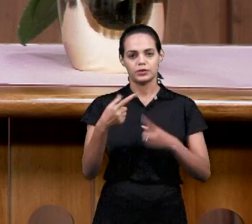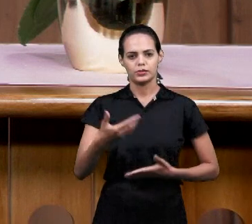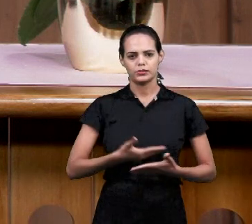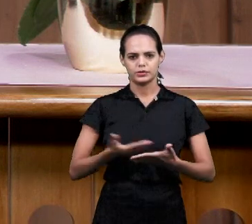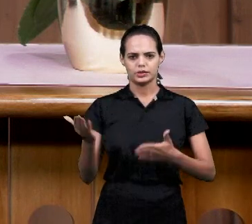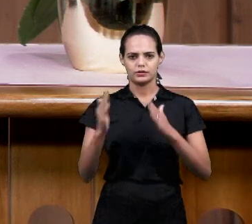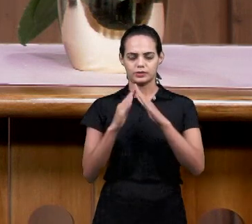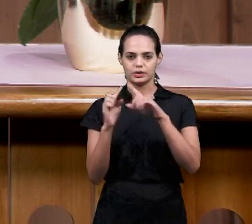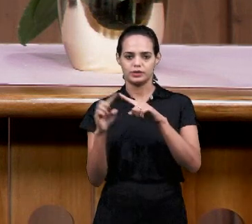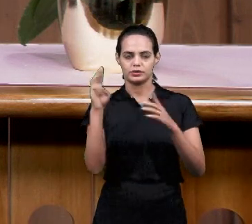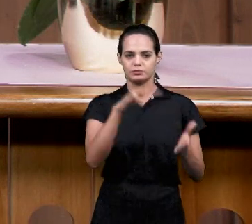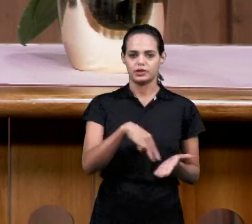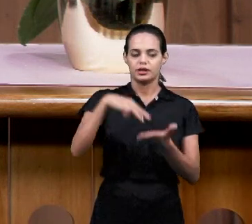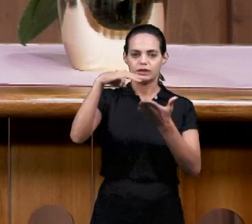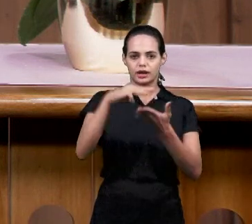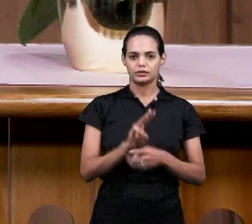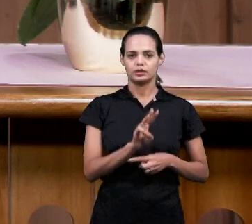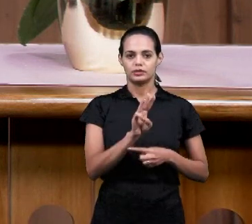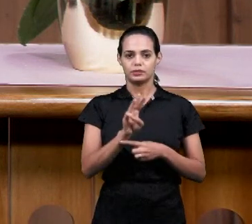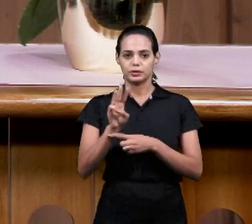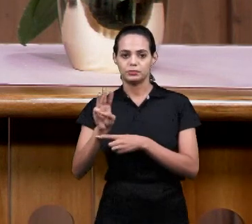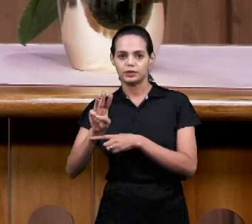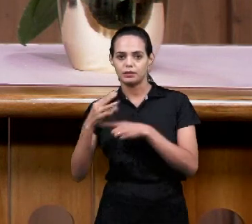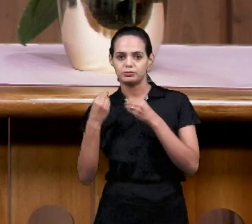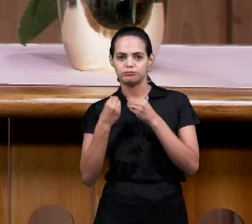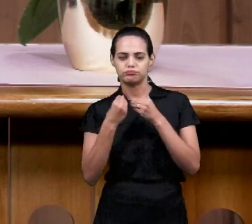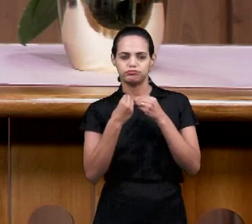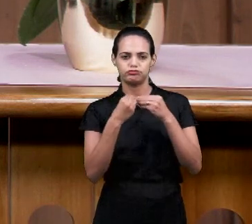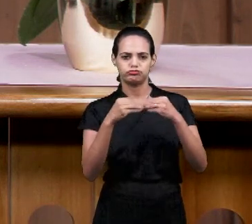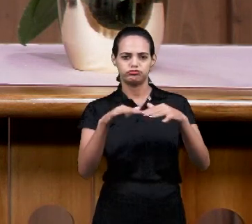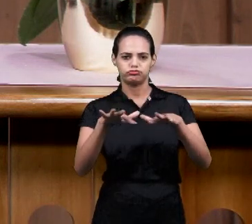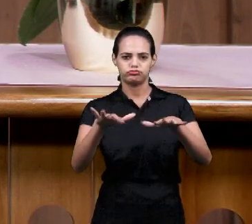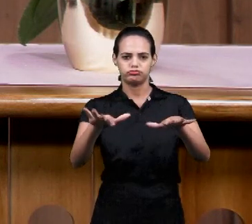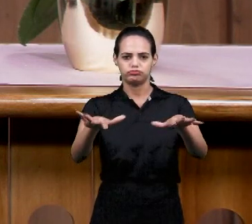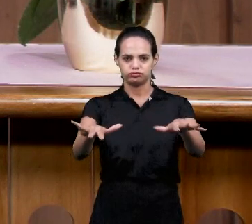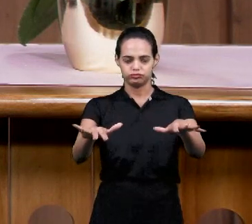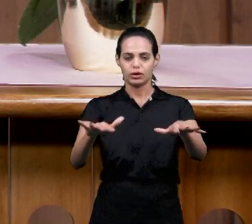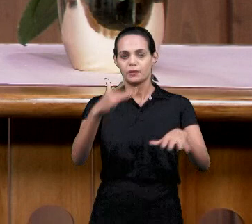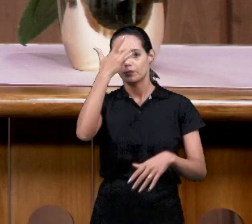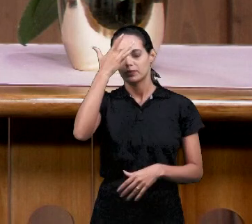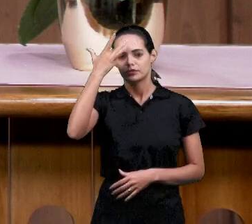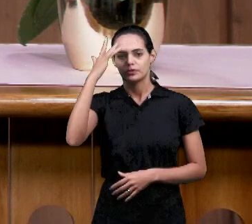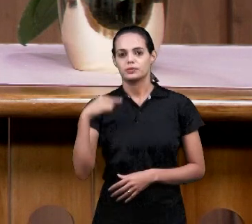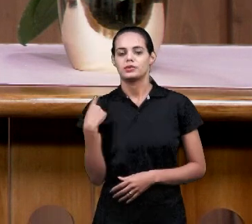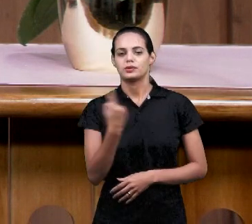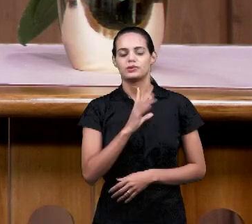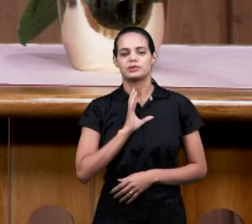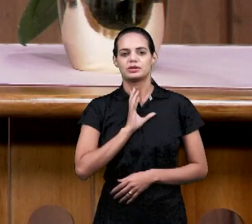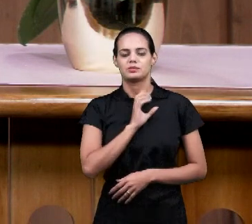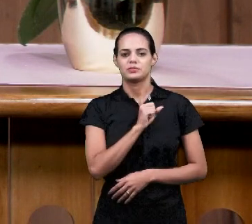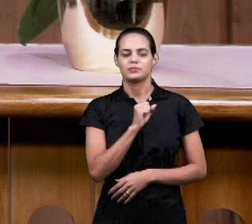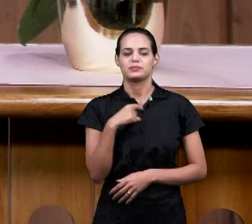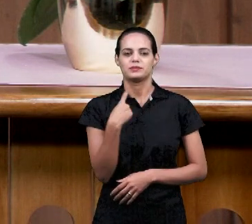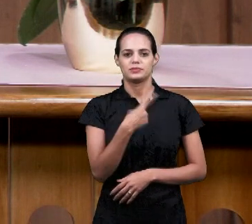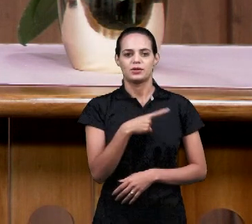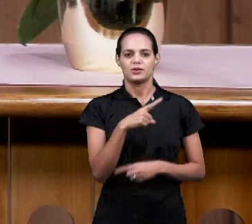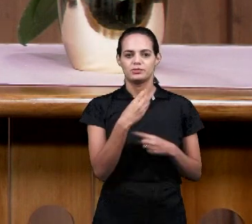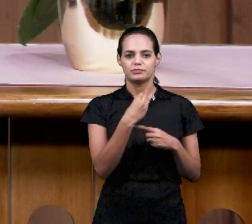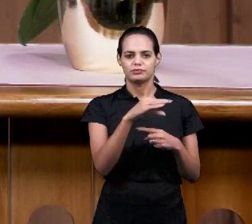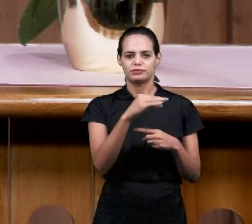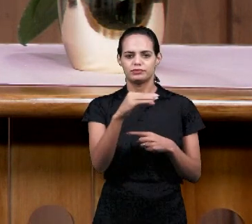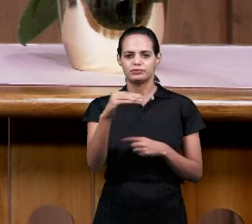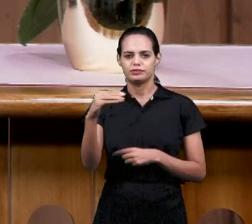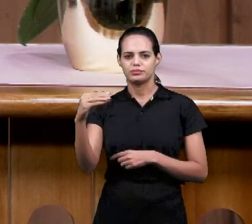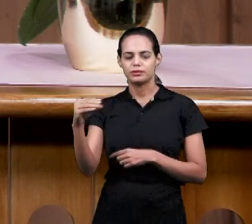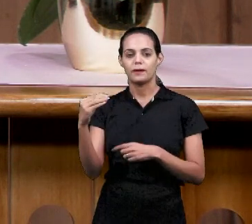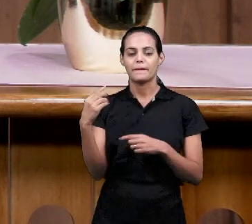font cela afin que tous ceux que nous aimons, qui sont personnes précieuses pour nous, puissent avoir accès à